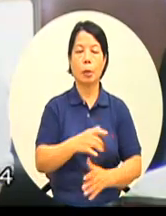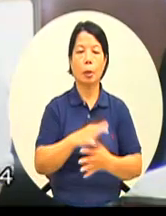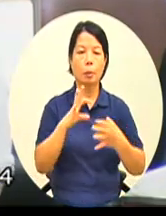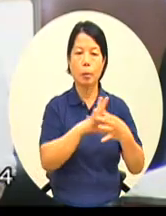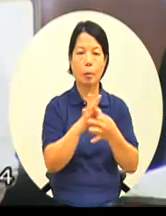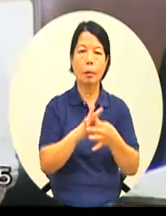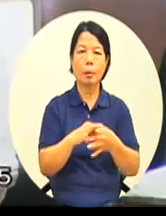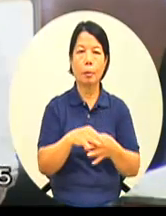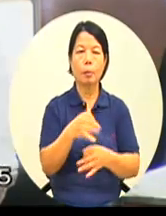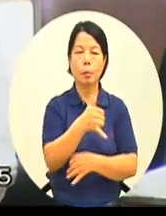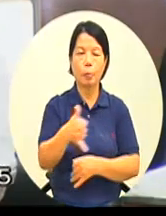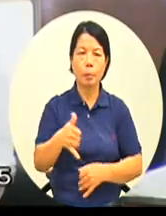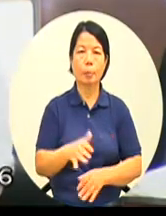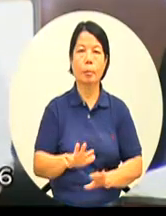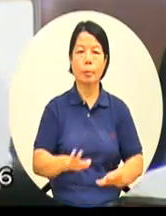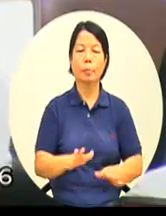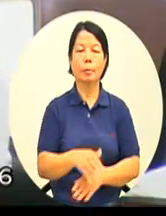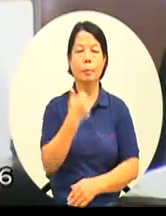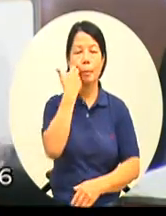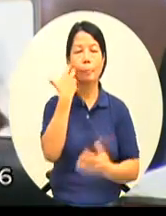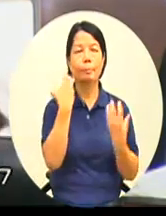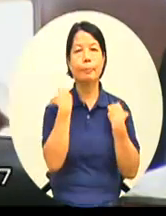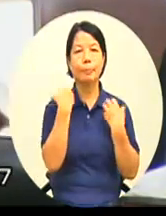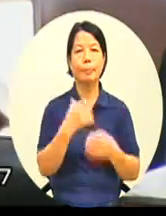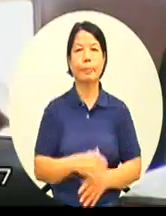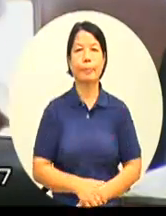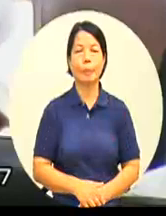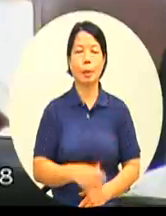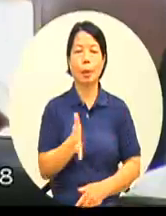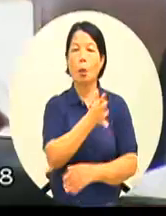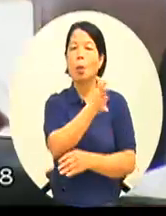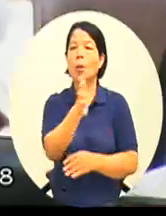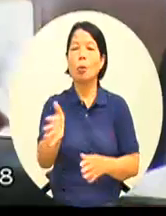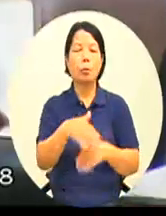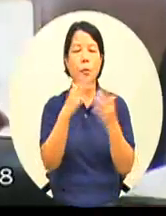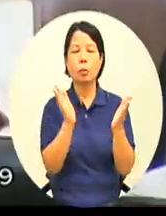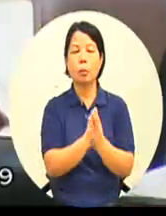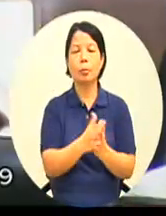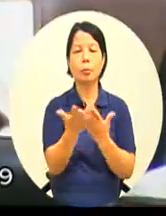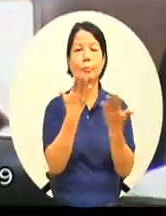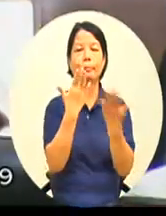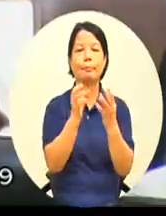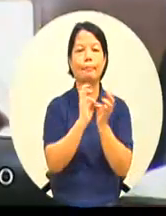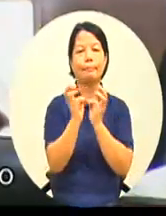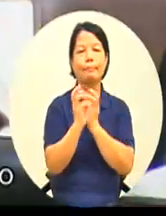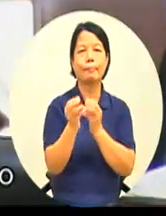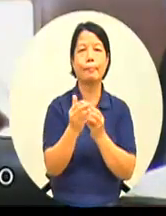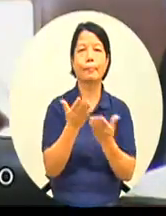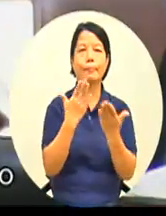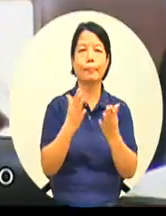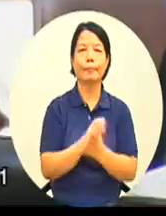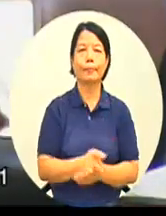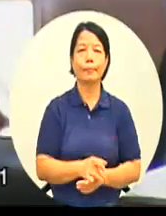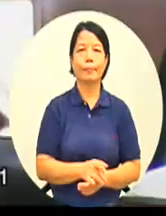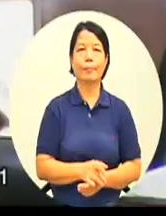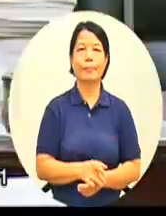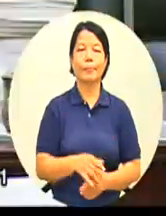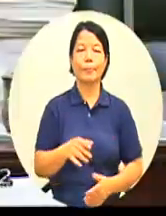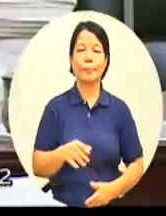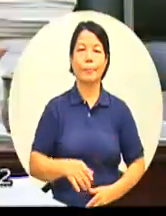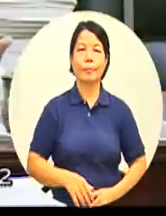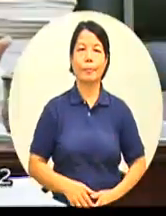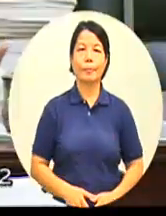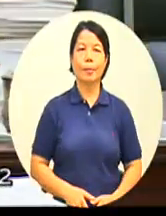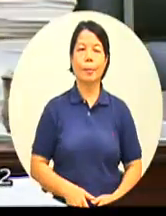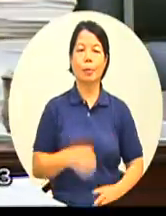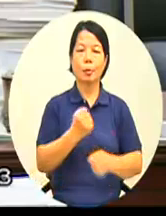道什么是现在执掌是什么，我不晓得，就一问什么都知道，什么都问得很清楚，甚至哪一家都这样讲不好意思，公